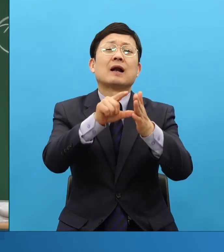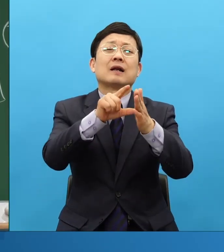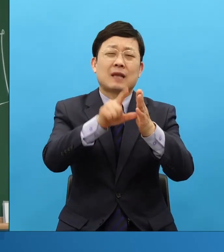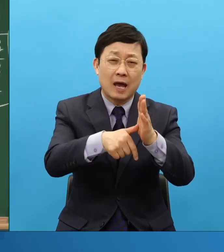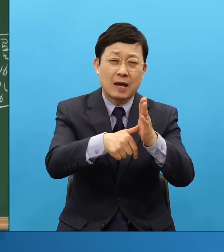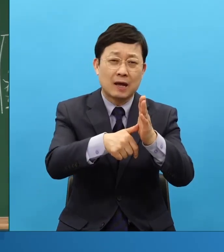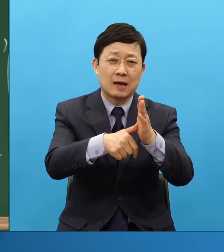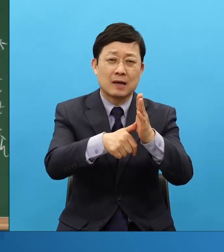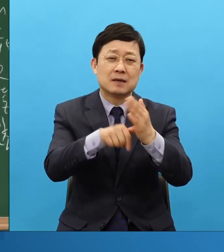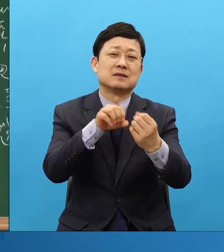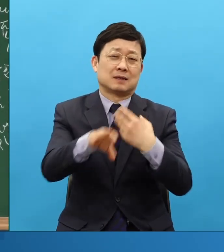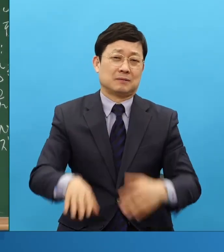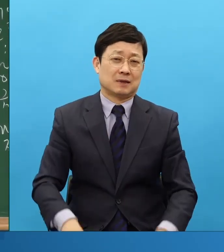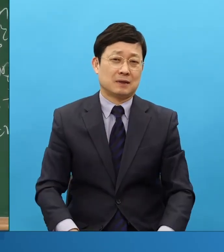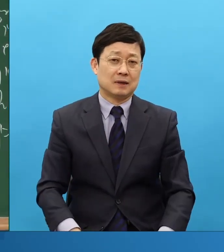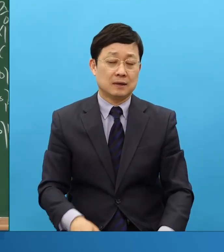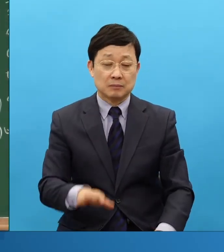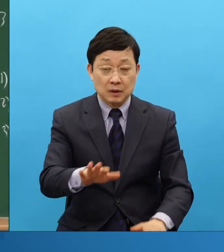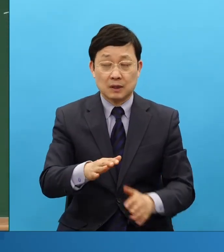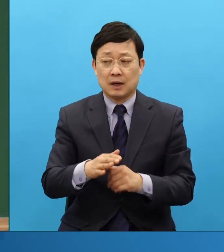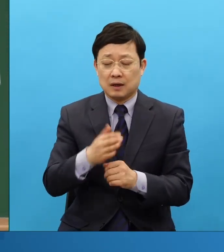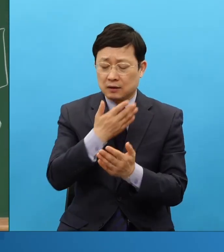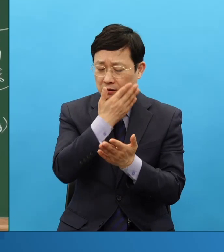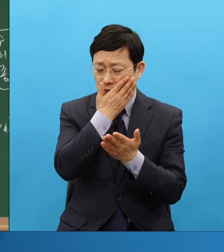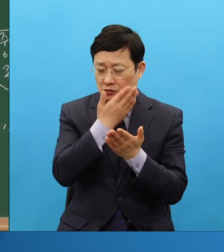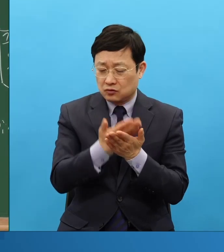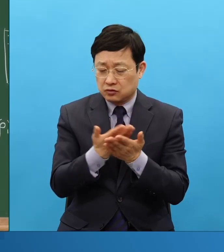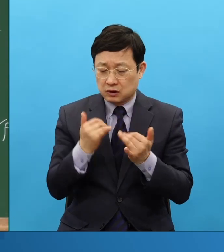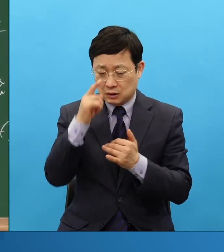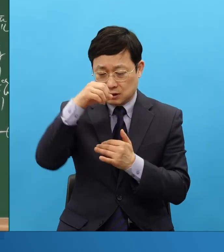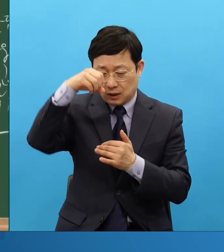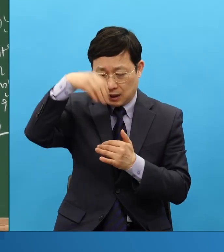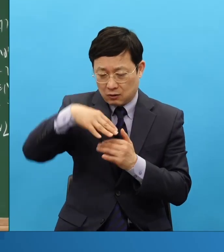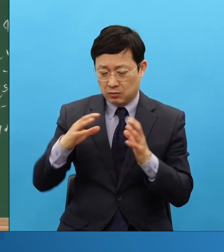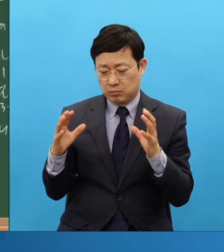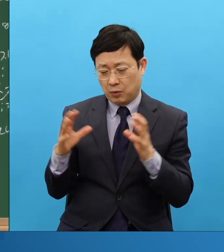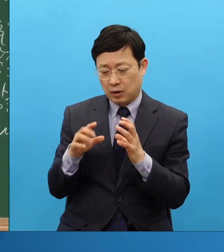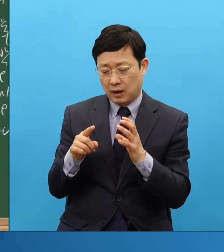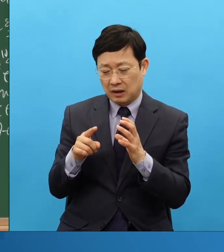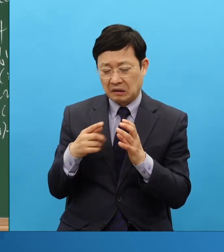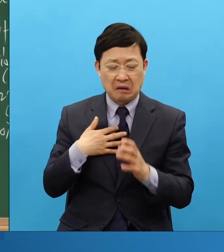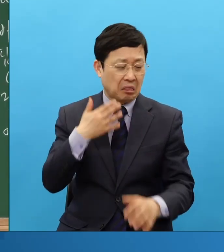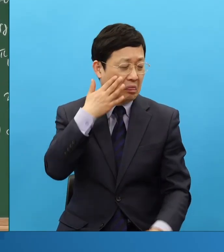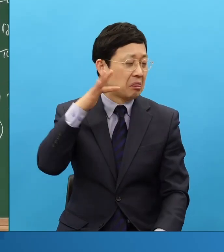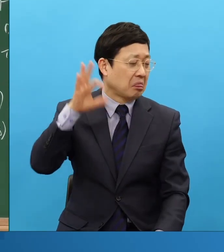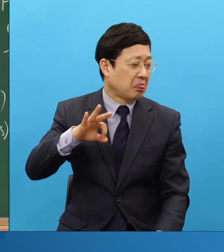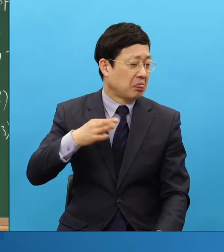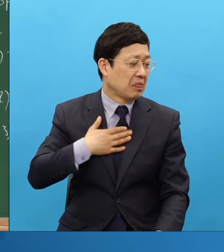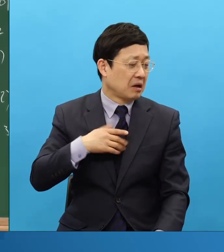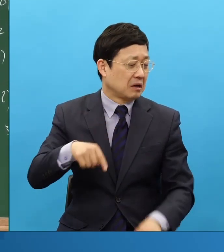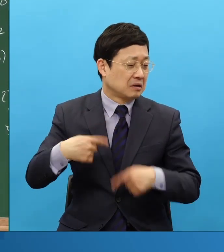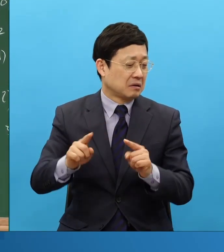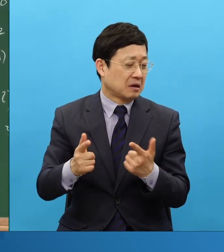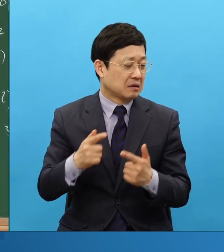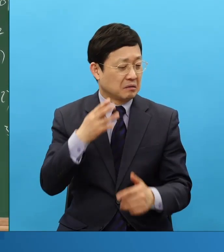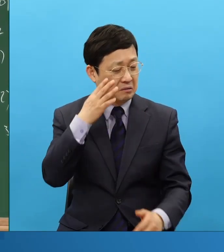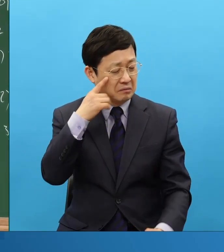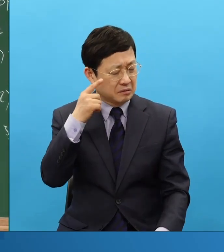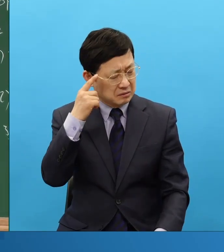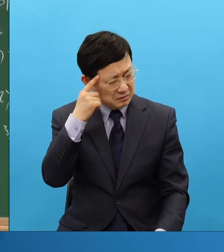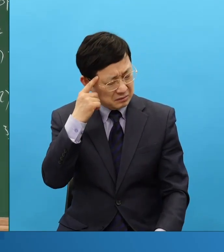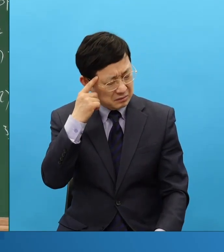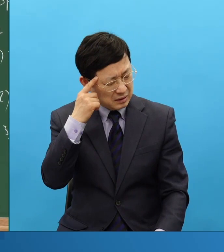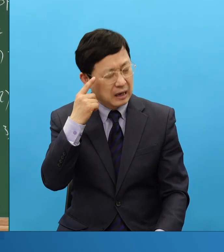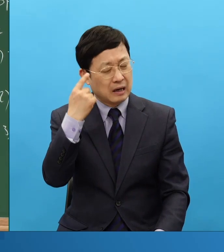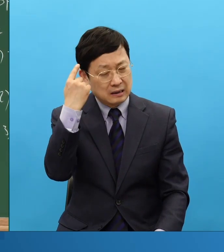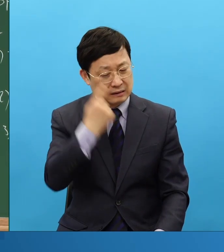그랬구나. 나 중직자 대학원 모임을 그렇게 중요하게 생각 안 했구나. Oh, that's right. I really didn't think very importantly